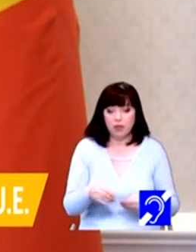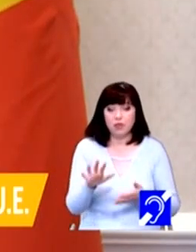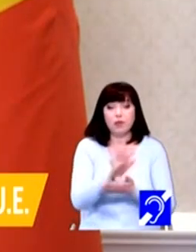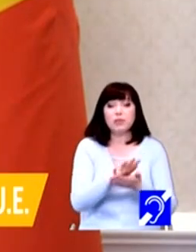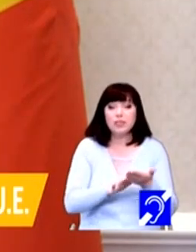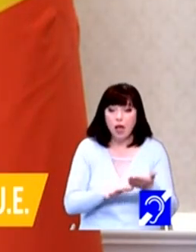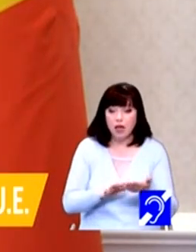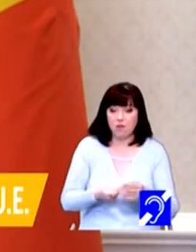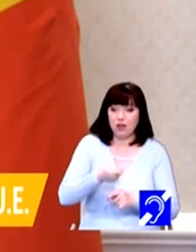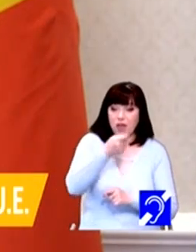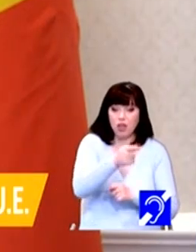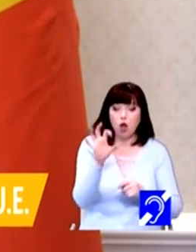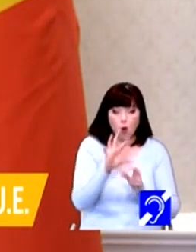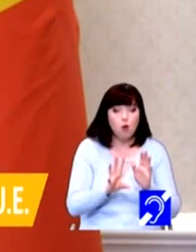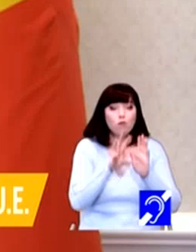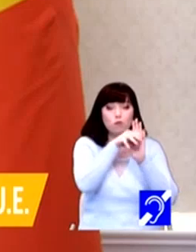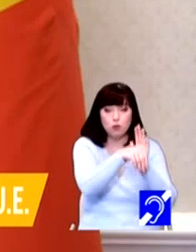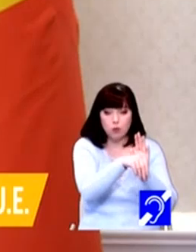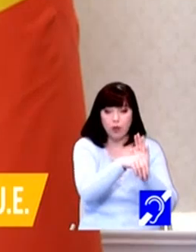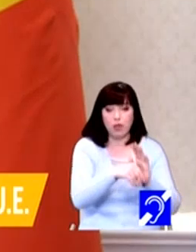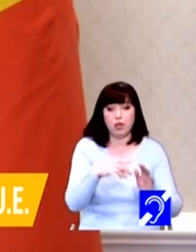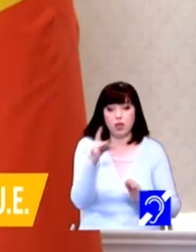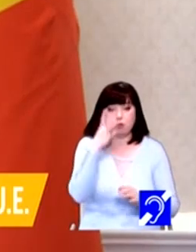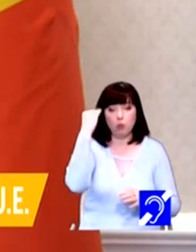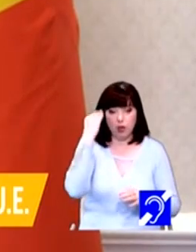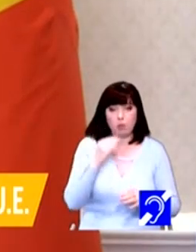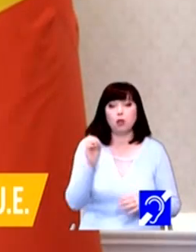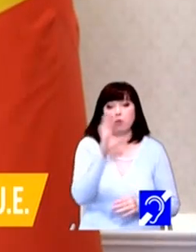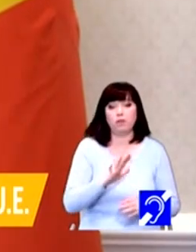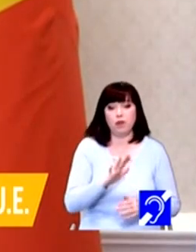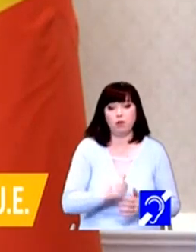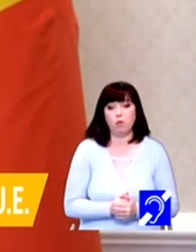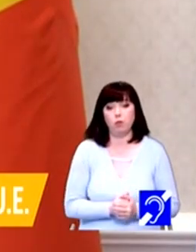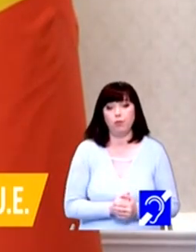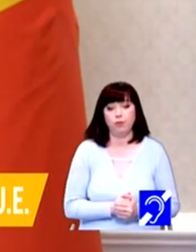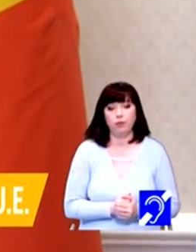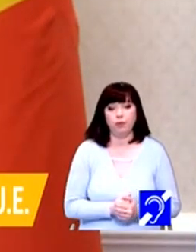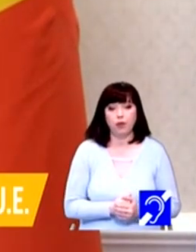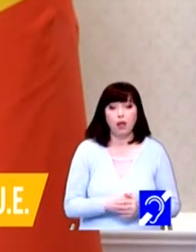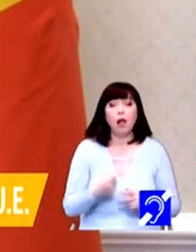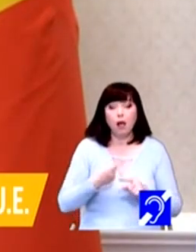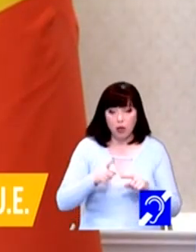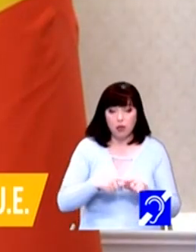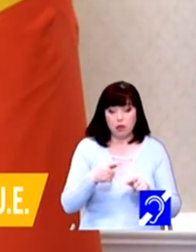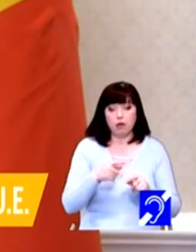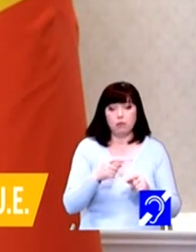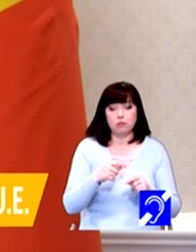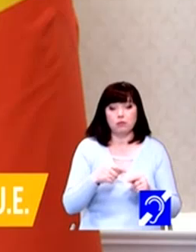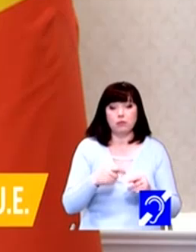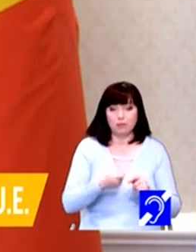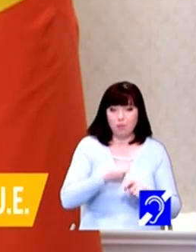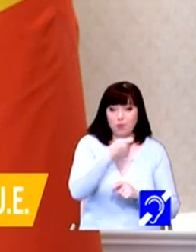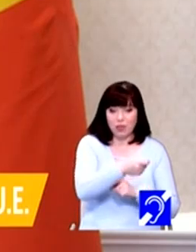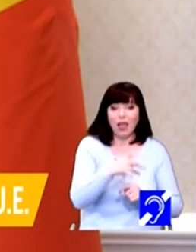cererea de aderare a Republicii Moldova la Uniunea Europeană. Ea este adresată